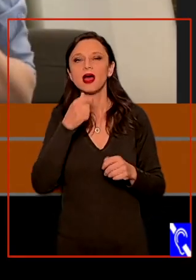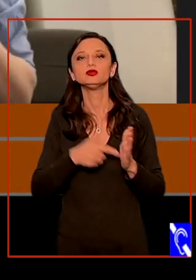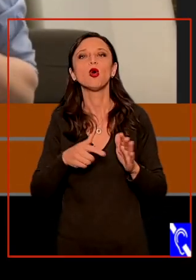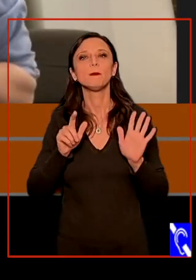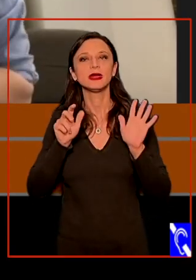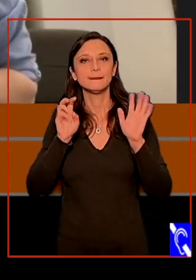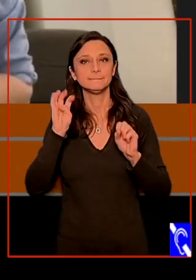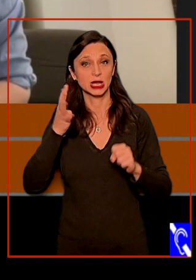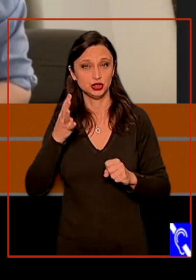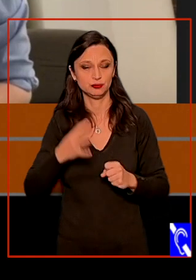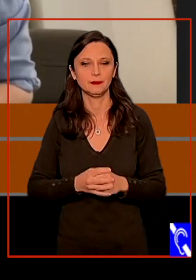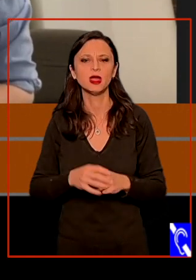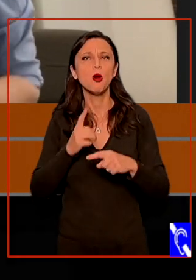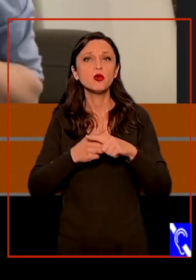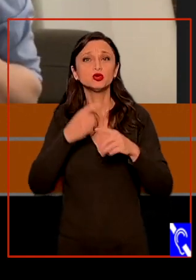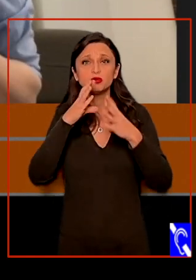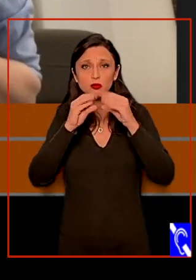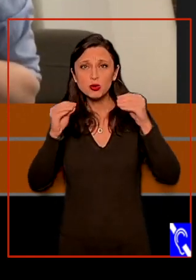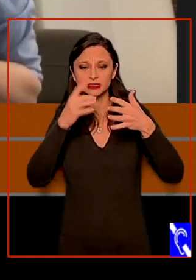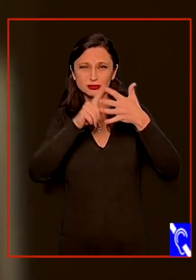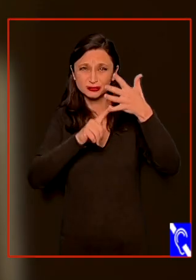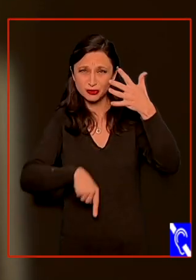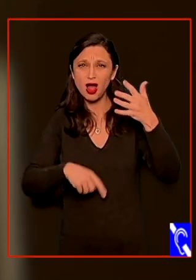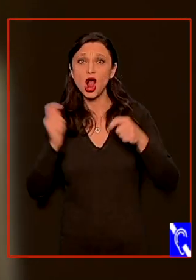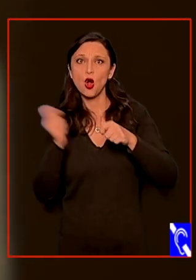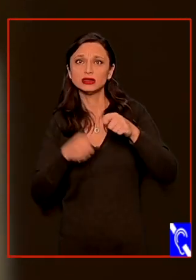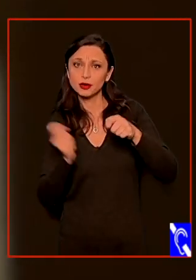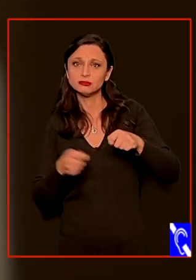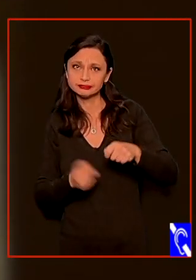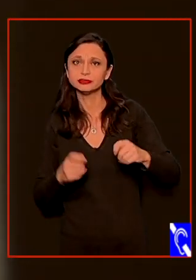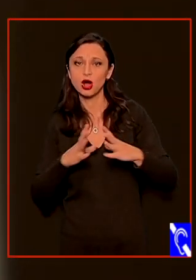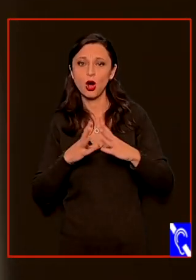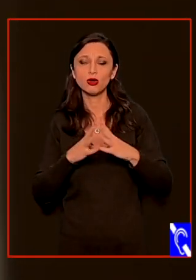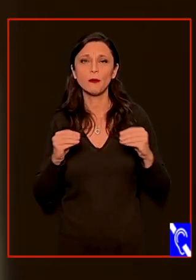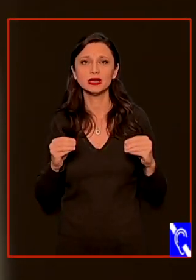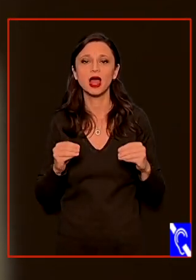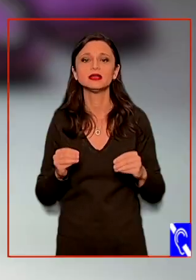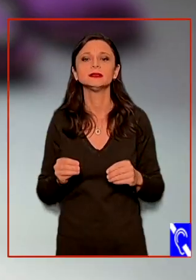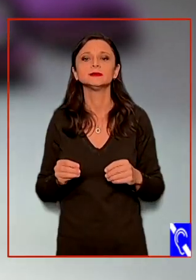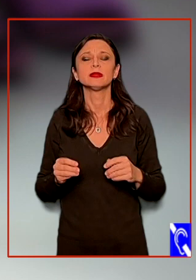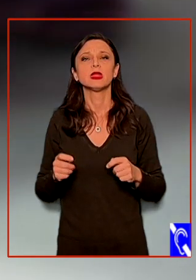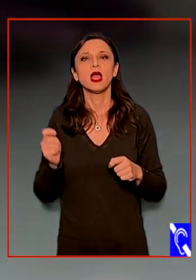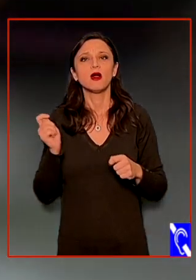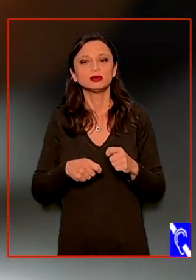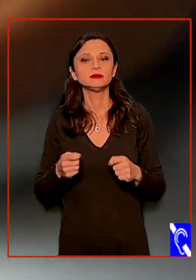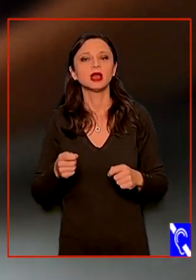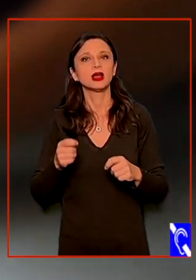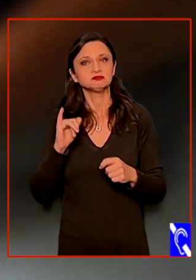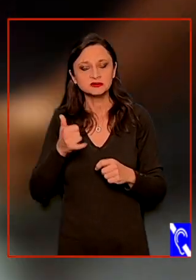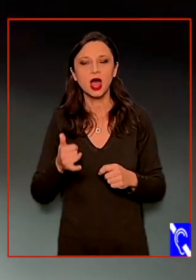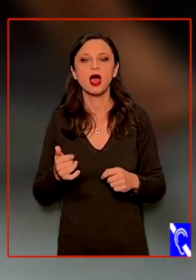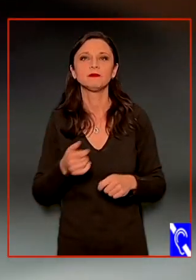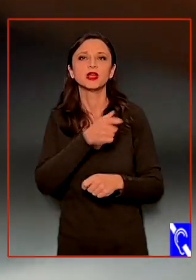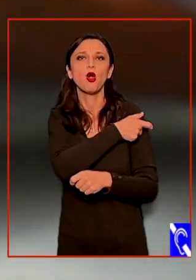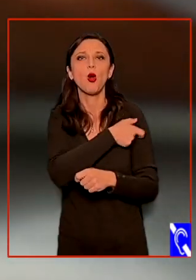privește modul în care tratăm acești oameni. Ce vreau să spun este că în ciuda faptului că suntem condamnați, în ciuda faptului că ni se cere